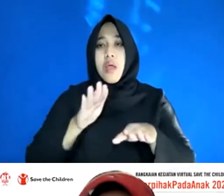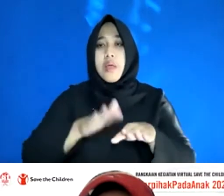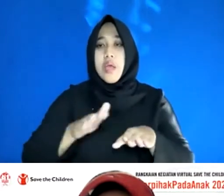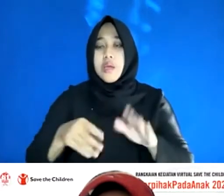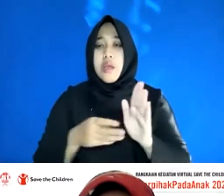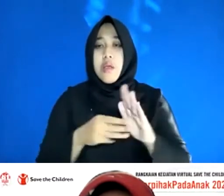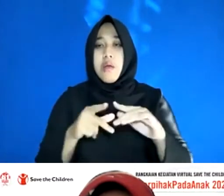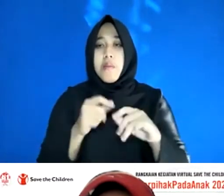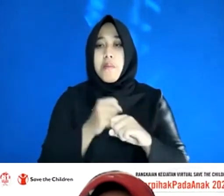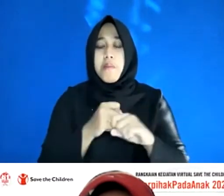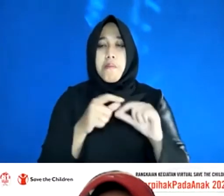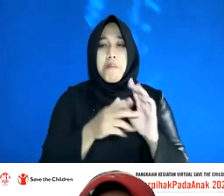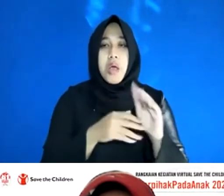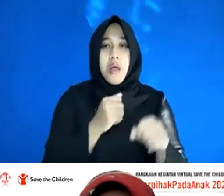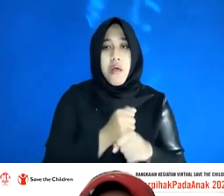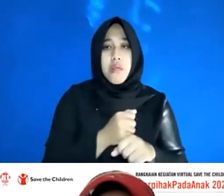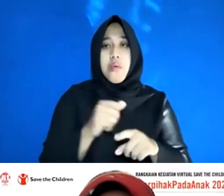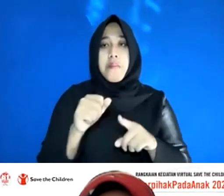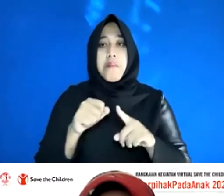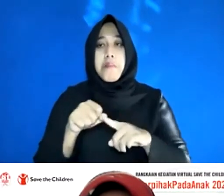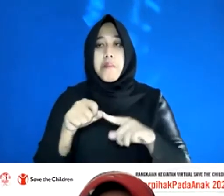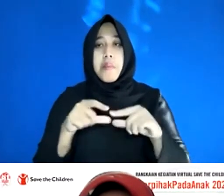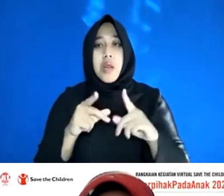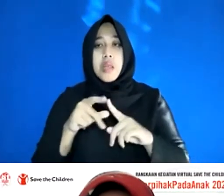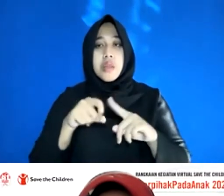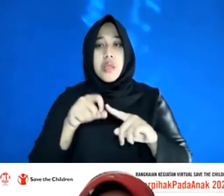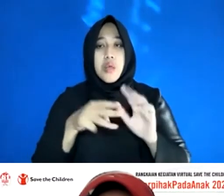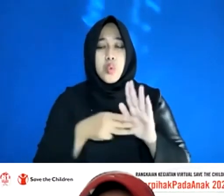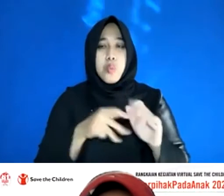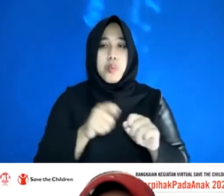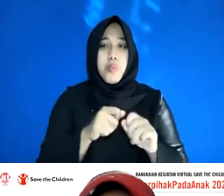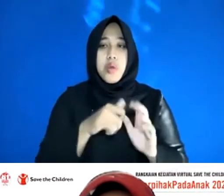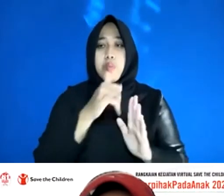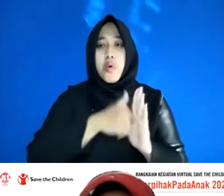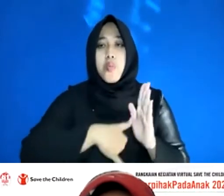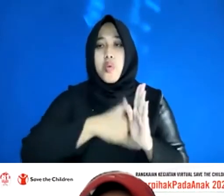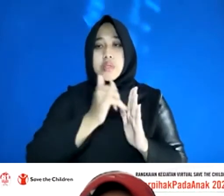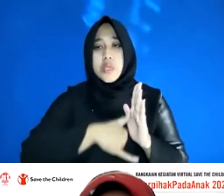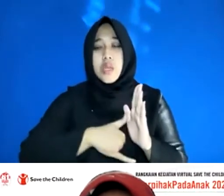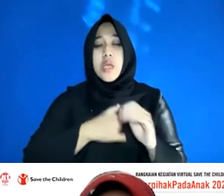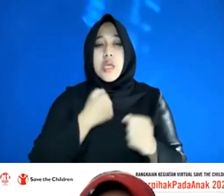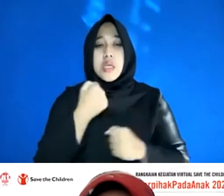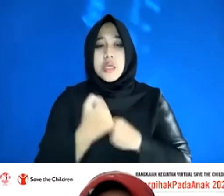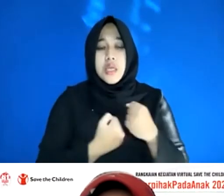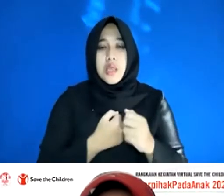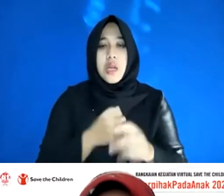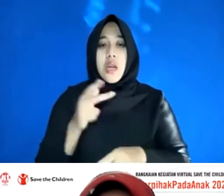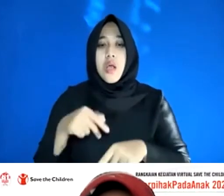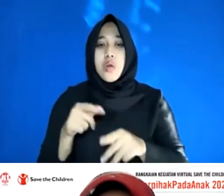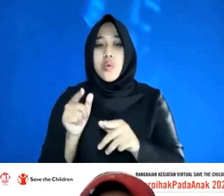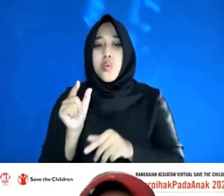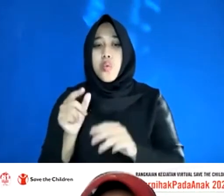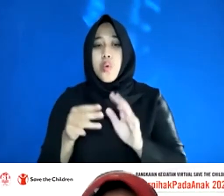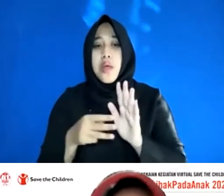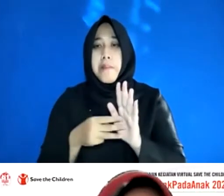magang maupun praktikum itu juga wajib membuat semacam proposal kegiatan praktikum. Itu kalau di UMM semacam itu. Di